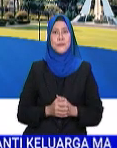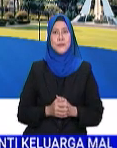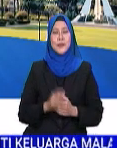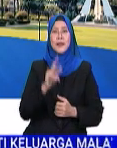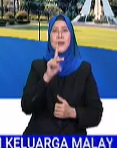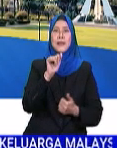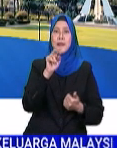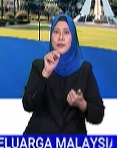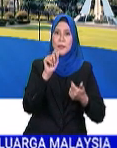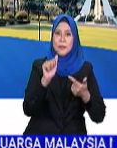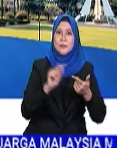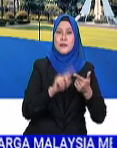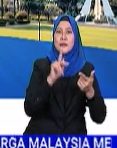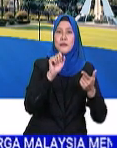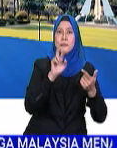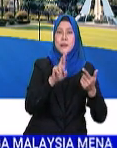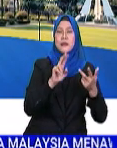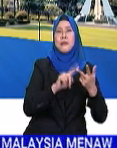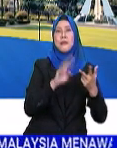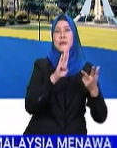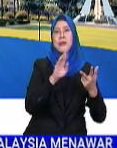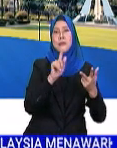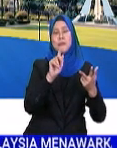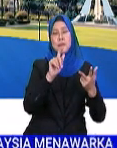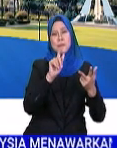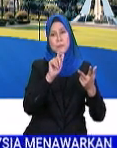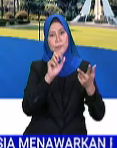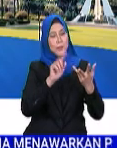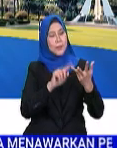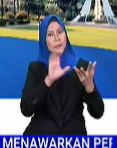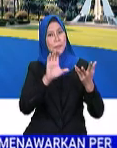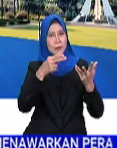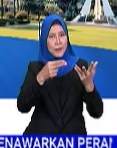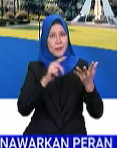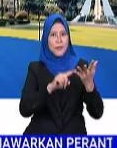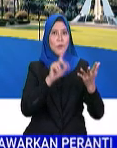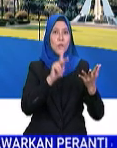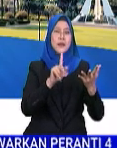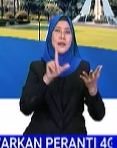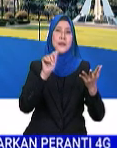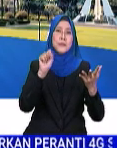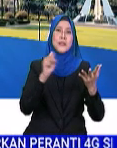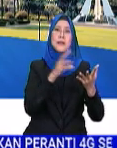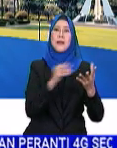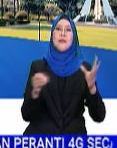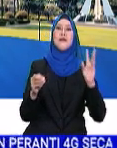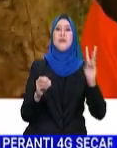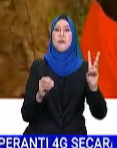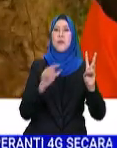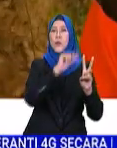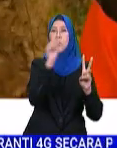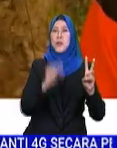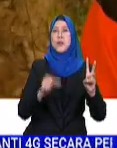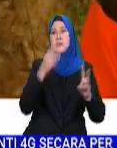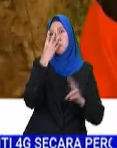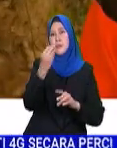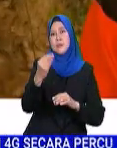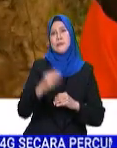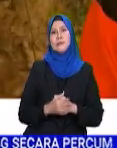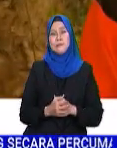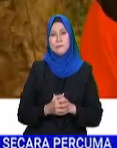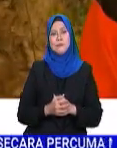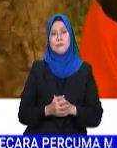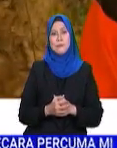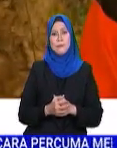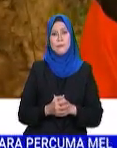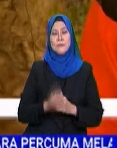antaranya Kintar, Kampar, Batang Padang, Cameron Highlands, Kuala Lipis dan Gua Musang. Setakat ini ada dah